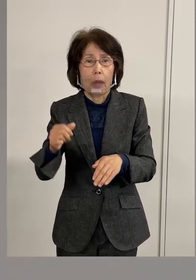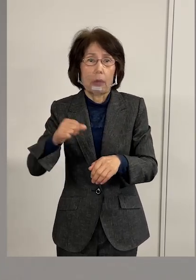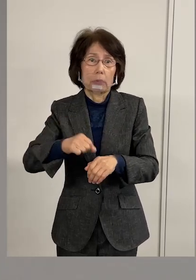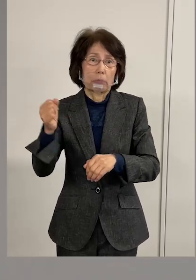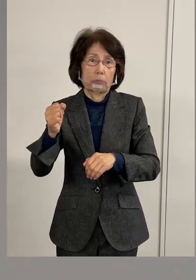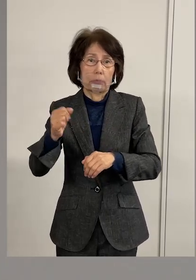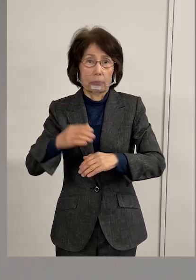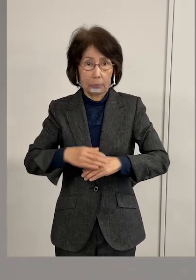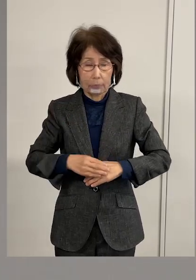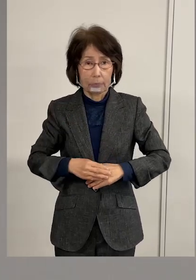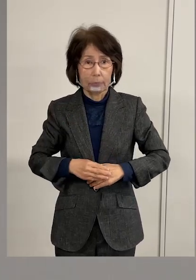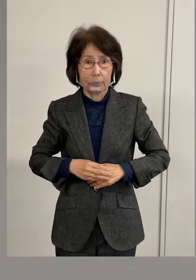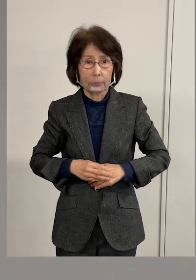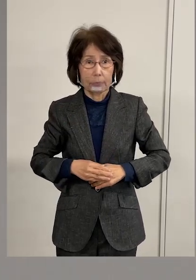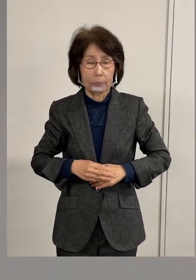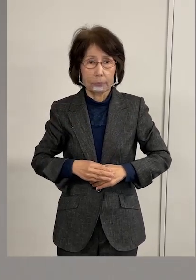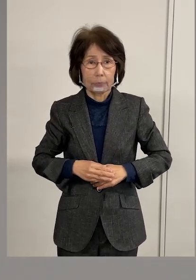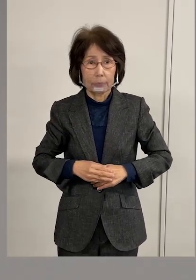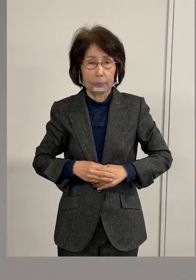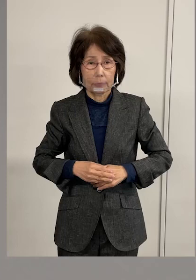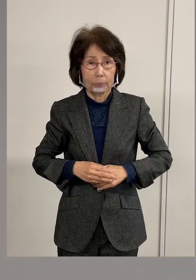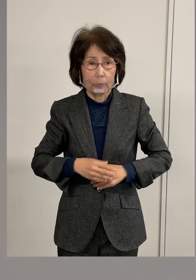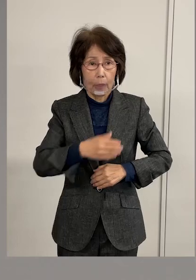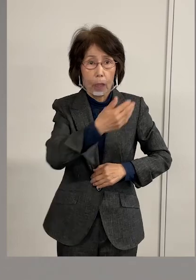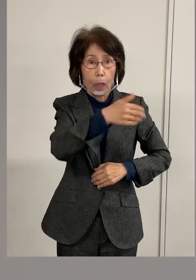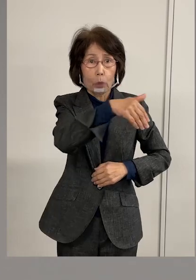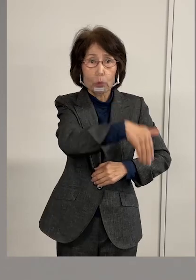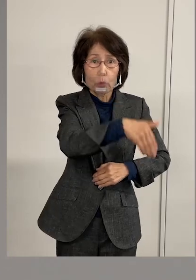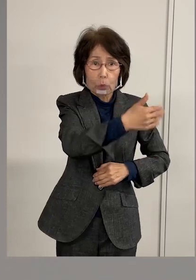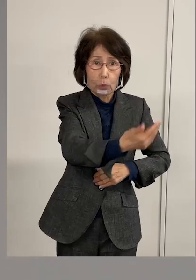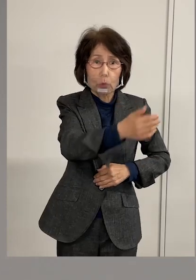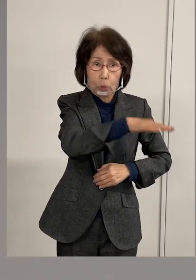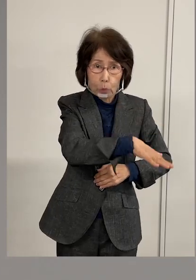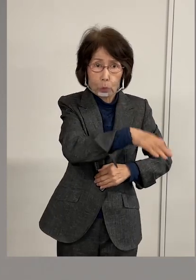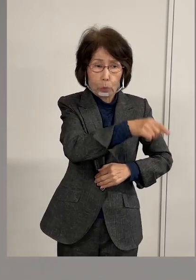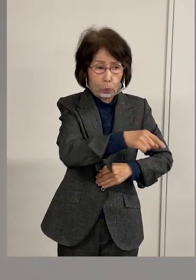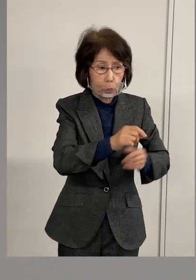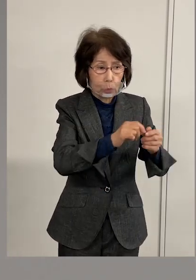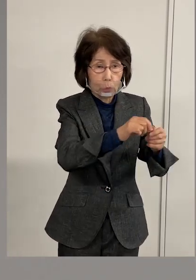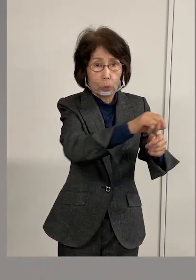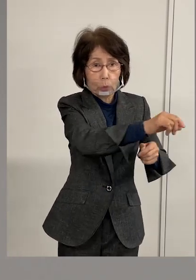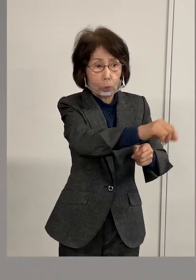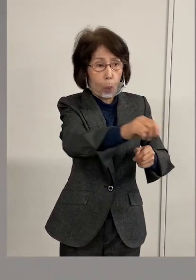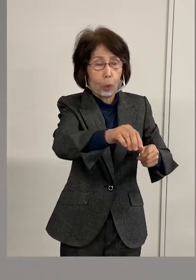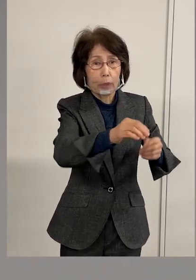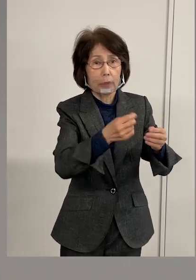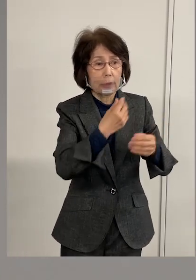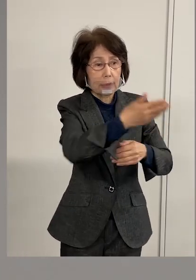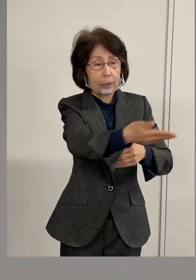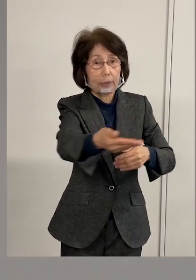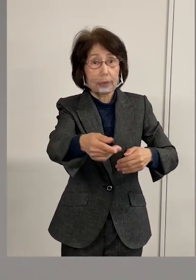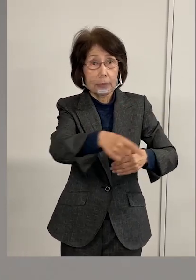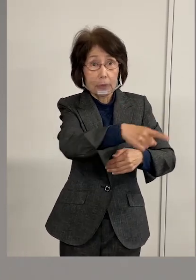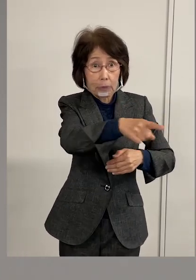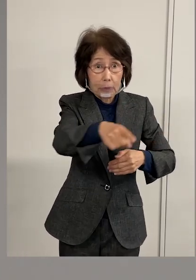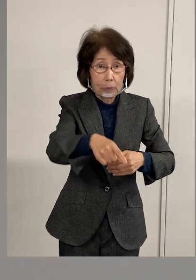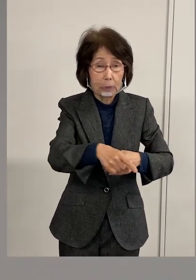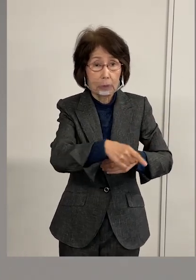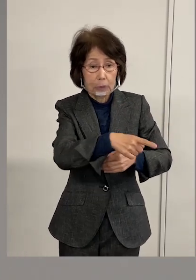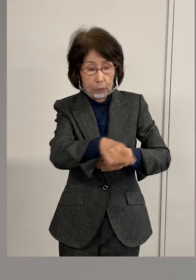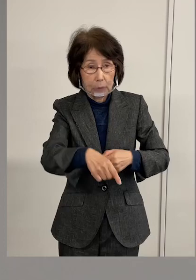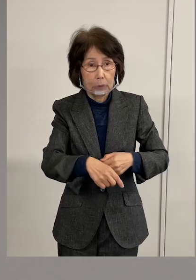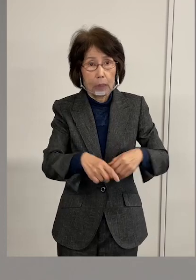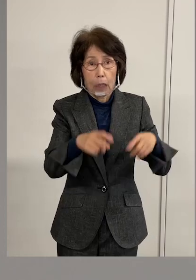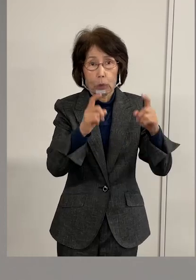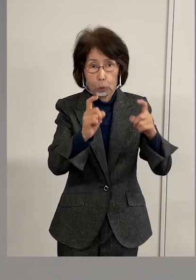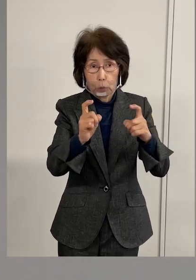まあ、おそらくですね、九州の九州沖の、 いわゆるすくもと